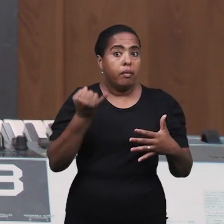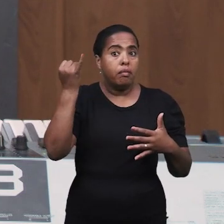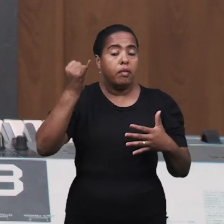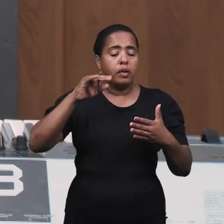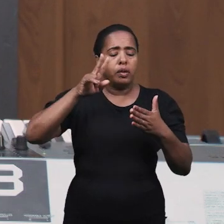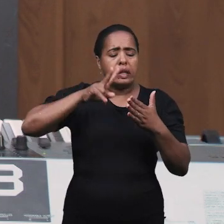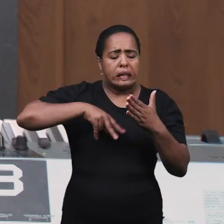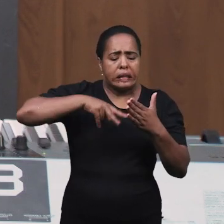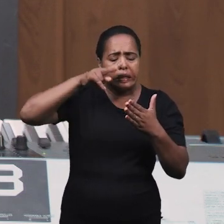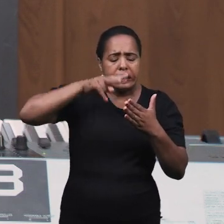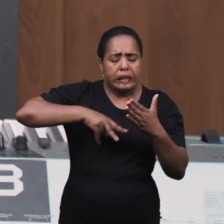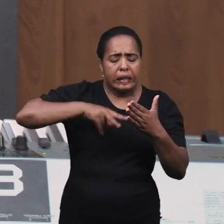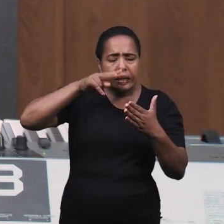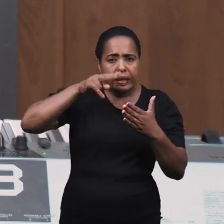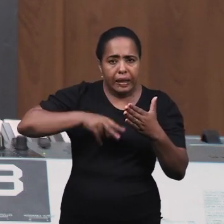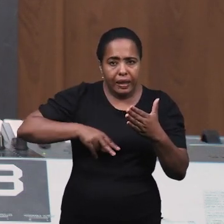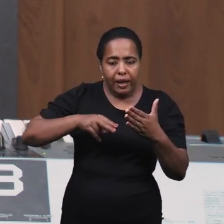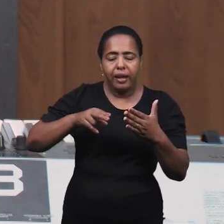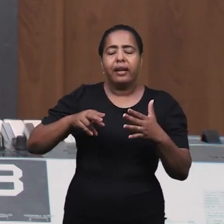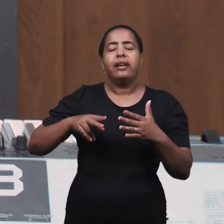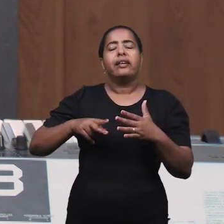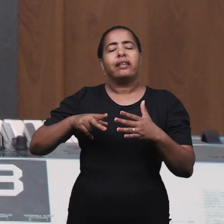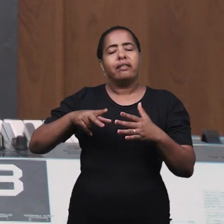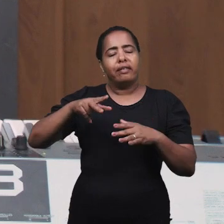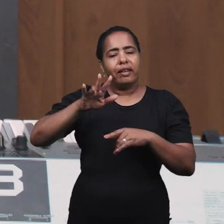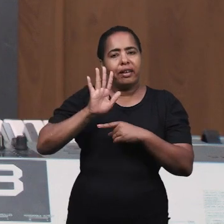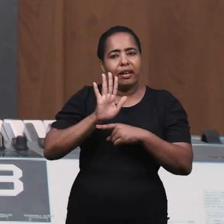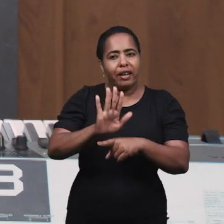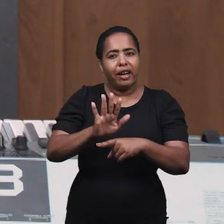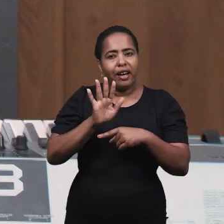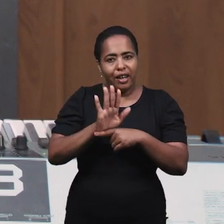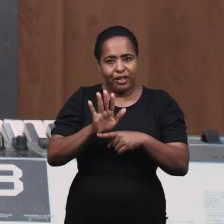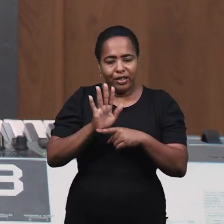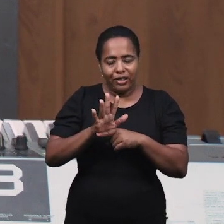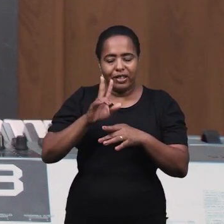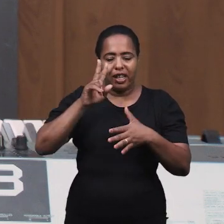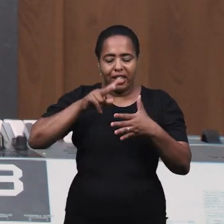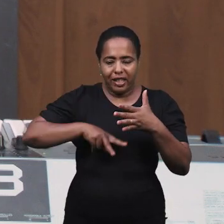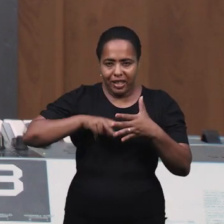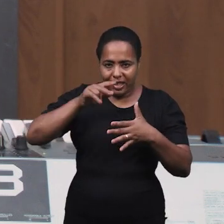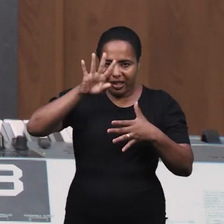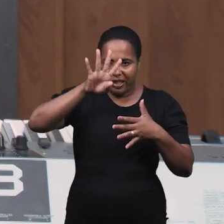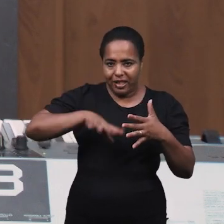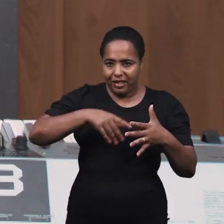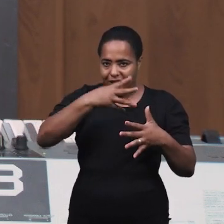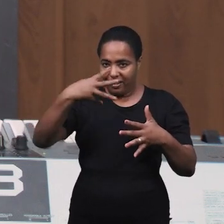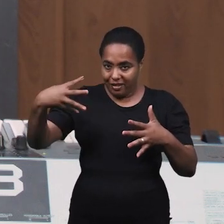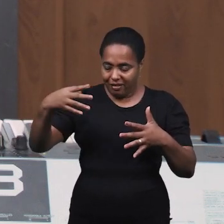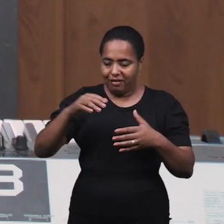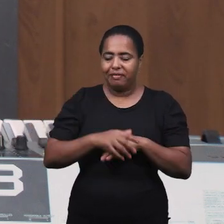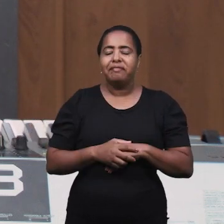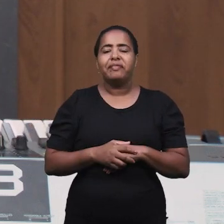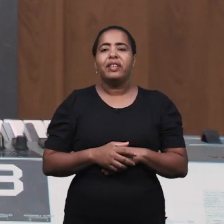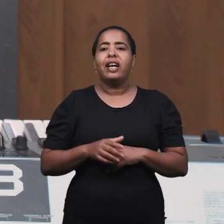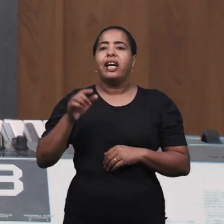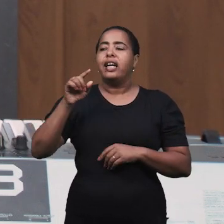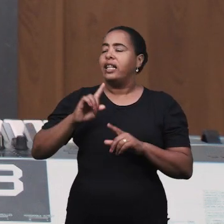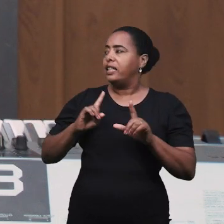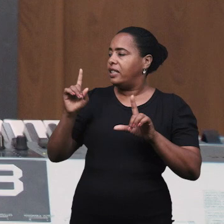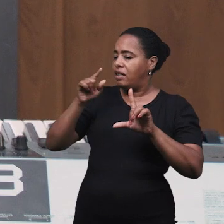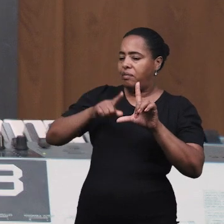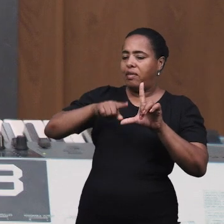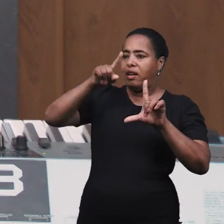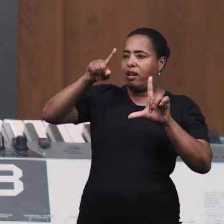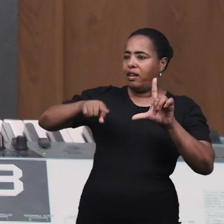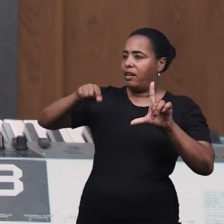C'est important de lire cette lecture relative qui va vous aider beaucoup devant dans les lectures de la partition.